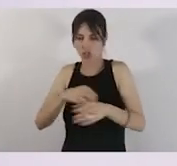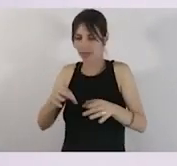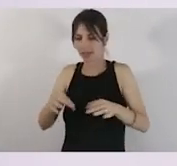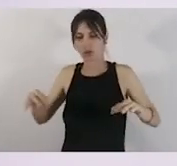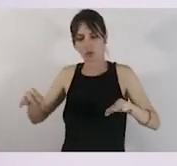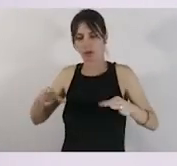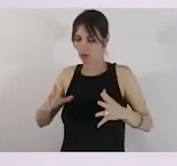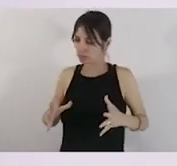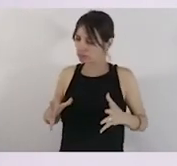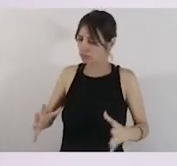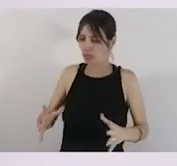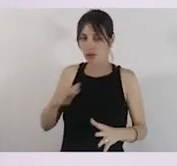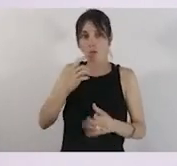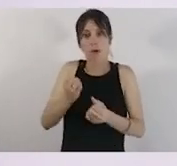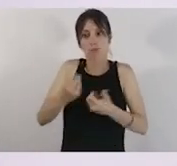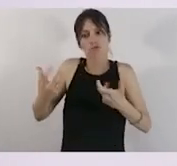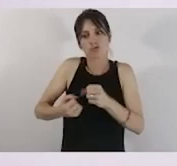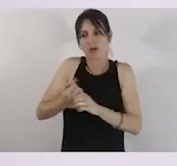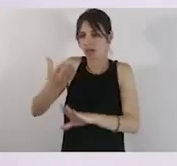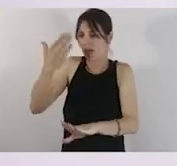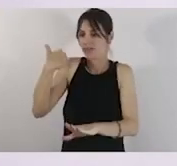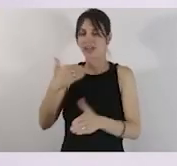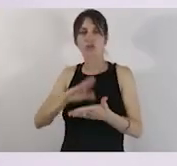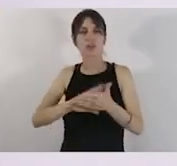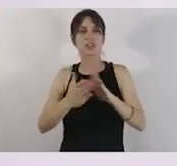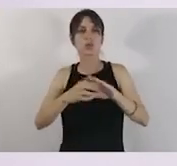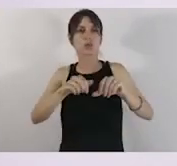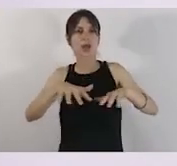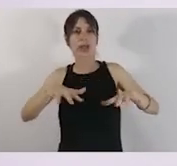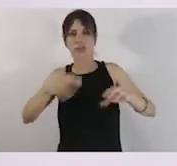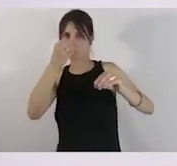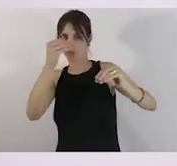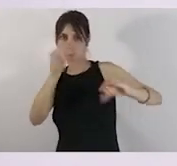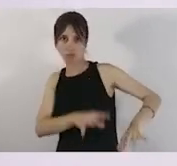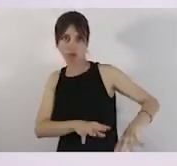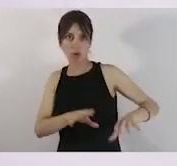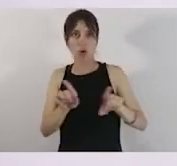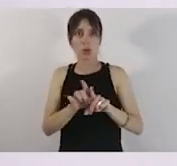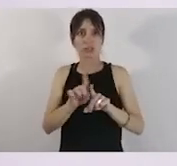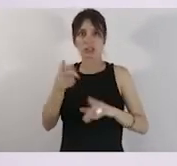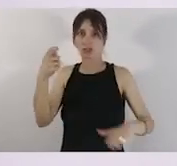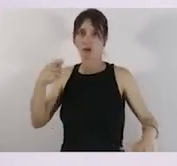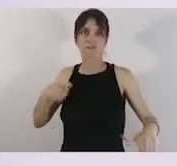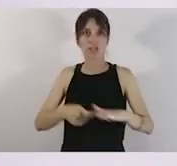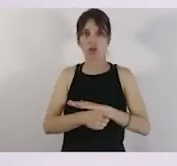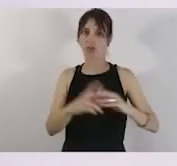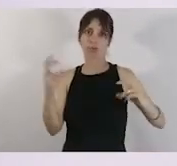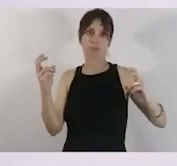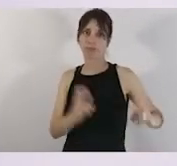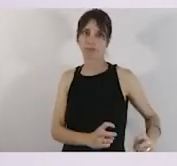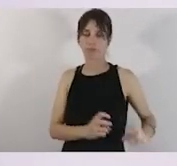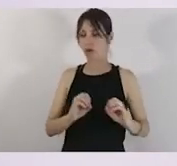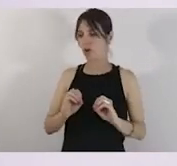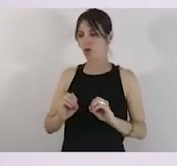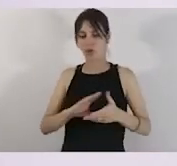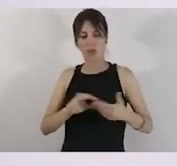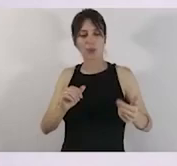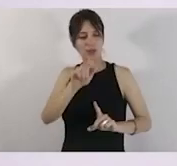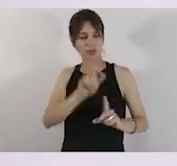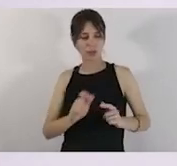ces dernières années a délaissé le milieu associatif et a baissé considérablement les financements. Voilà, je laisse la parole à ma